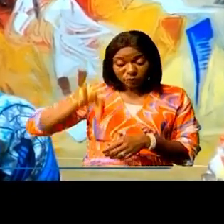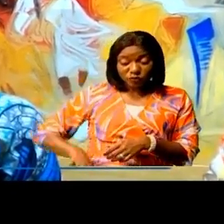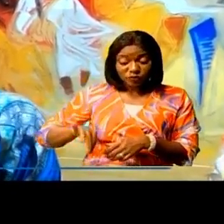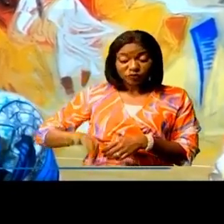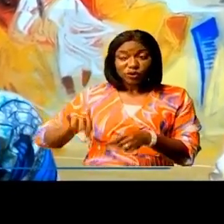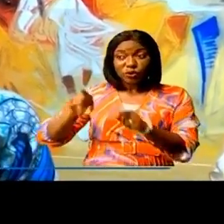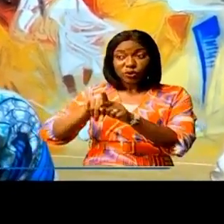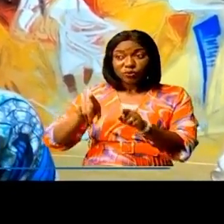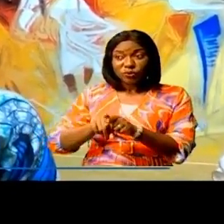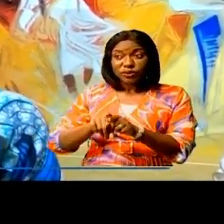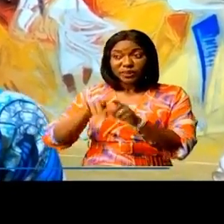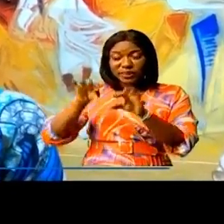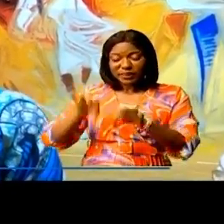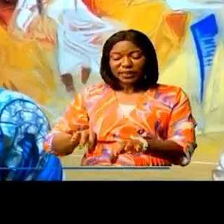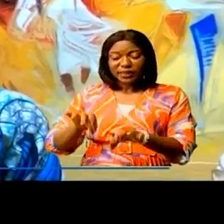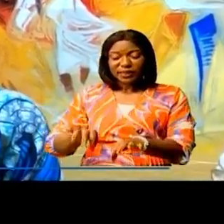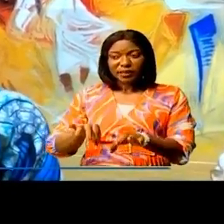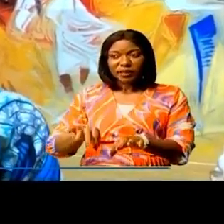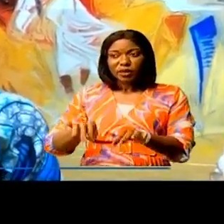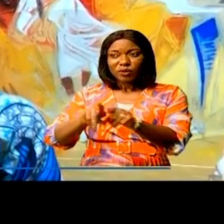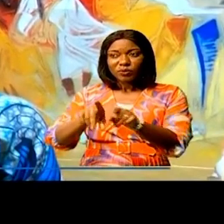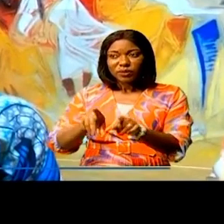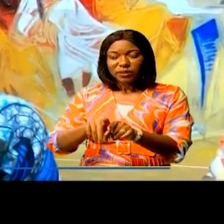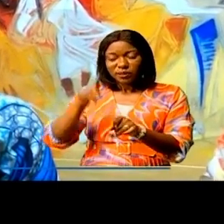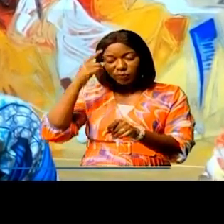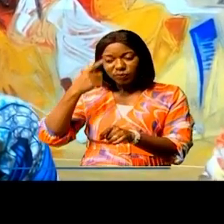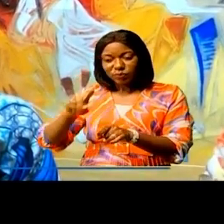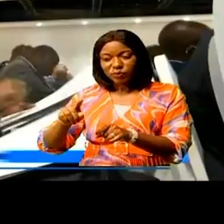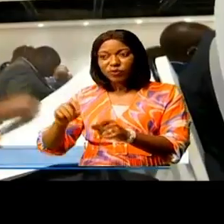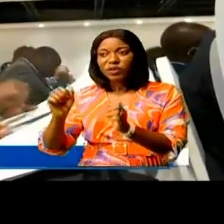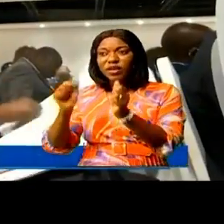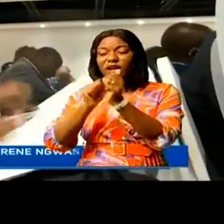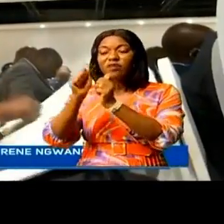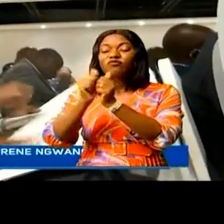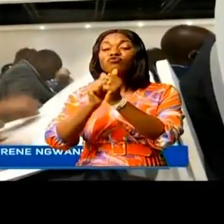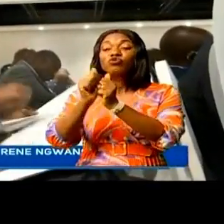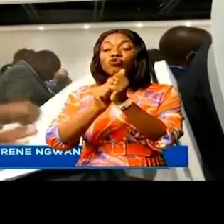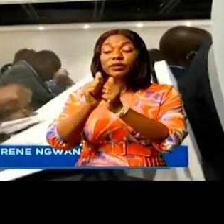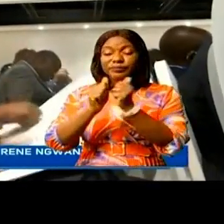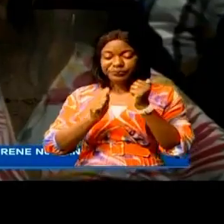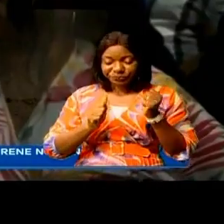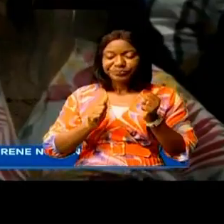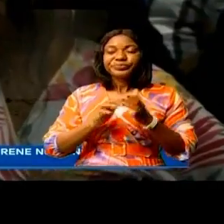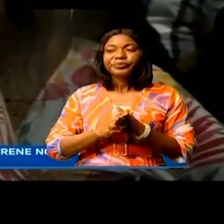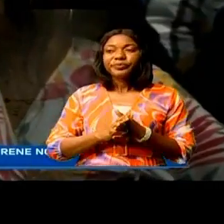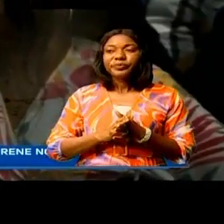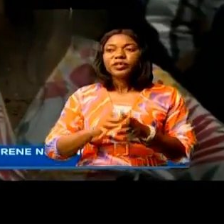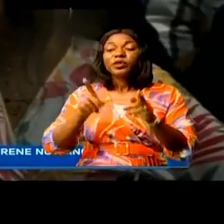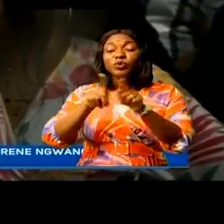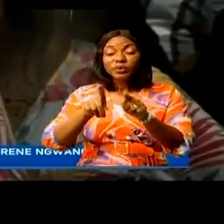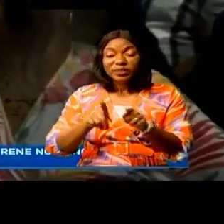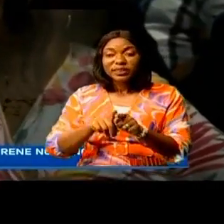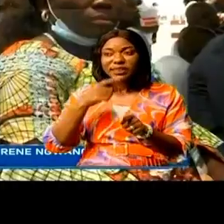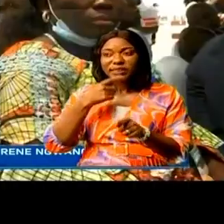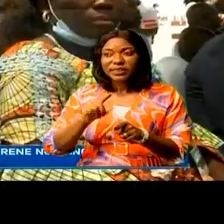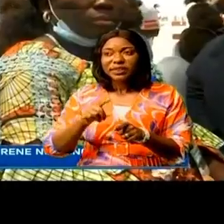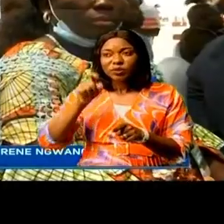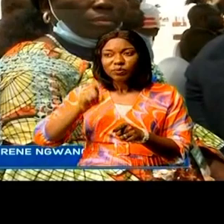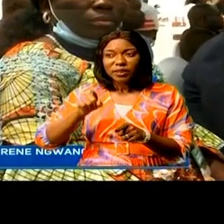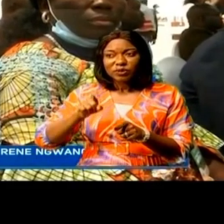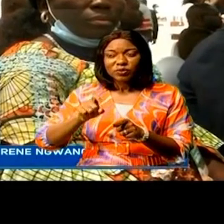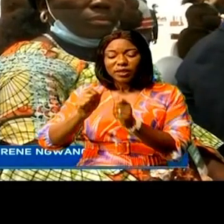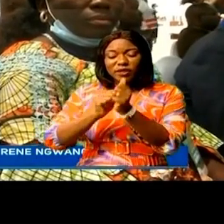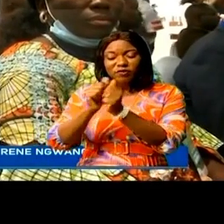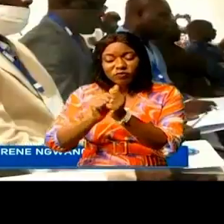concerne l'acquis à la tenir foncière et forestière. Ces dernières plaident pour la reconnaissance de la tenir foncière